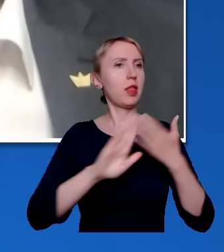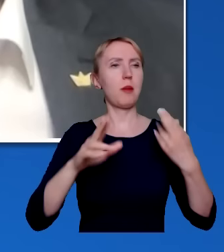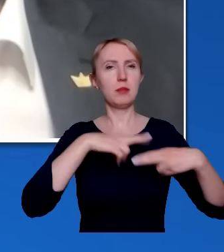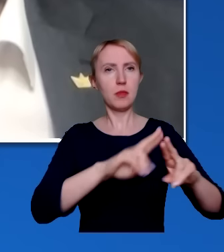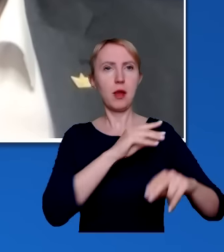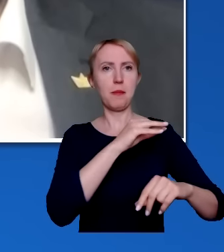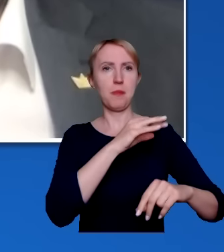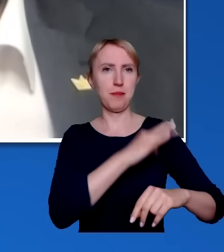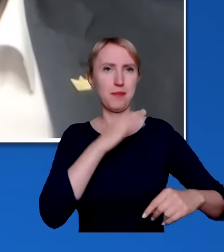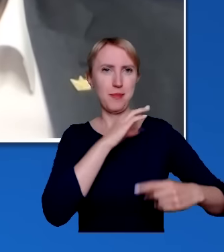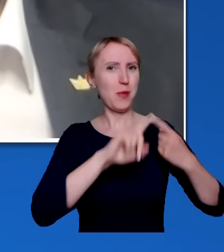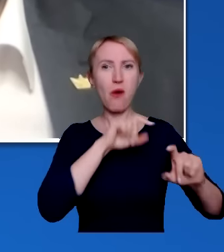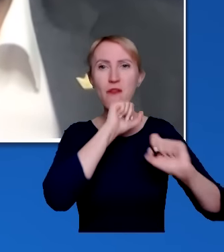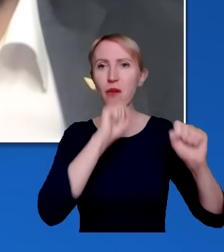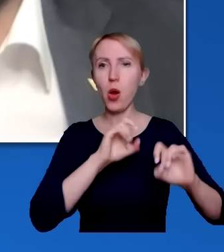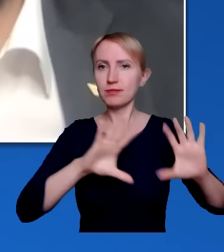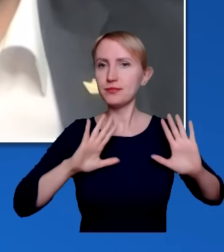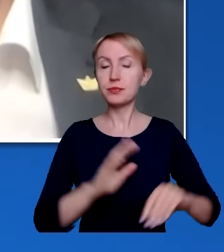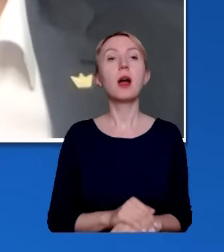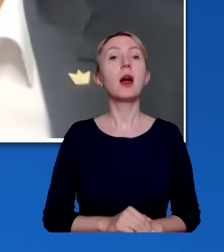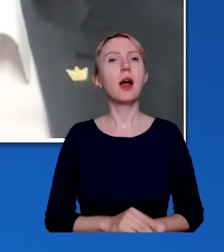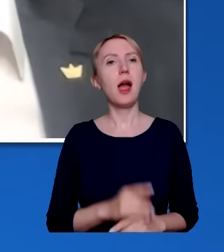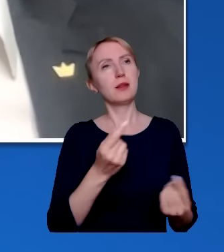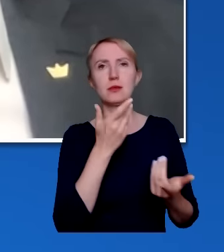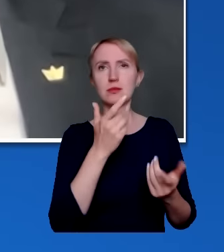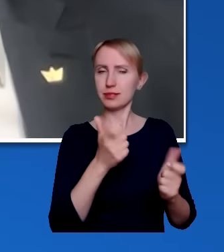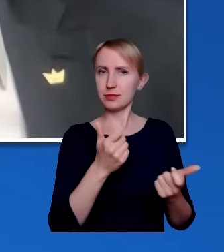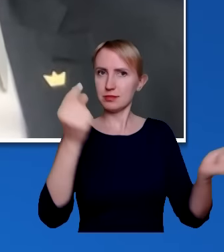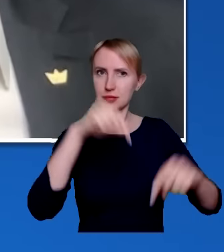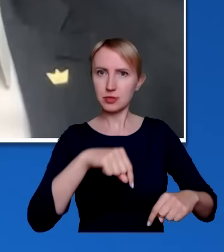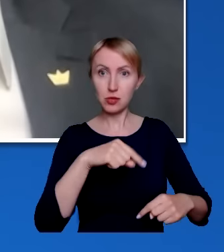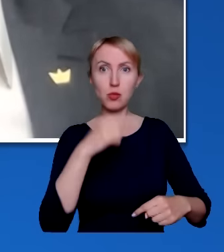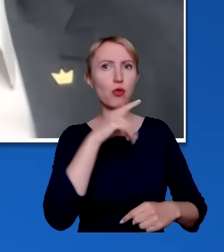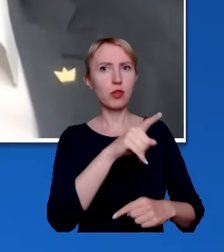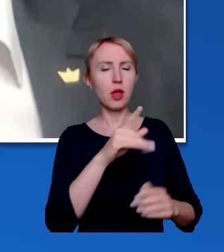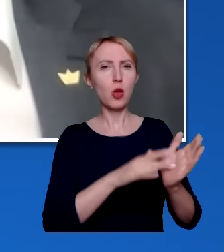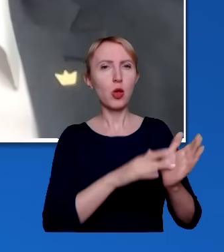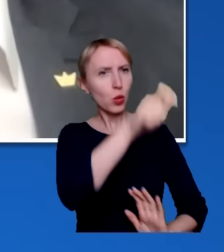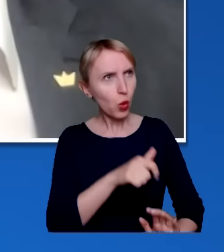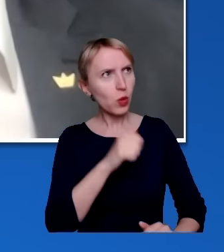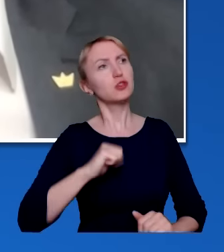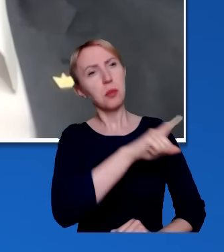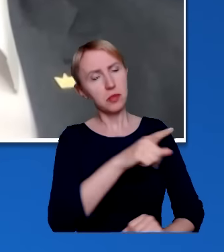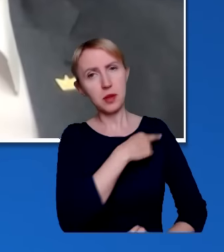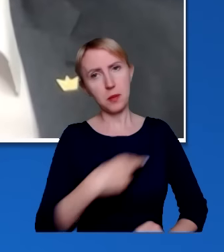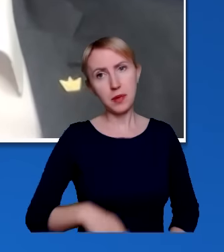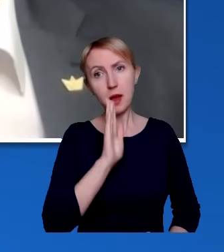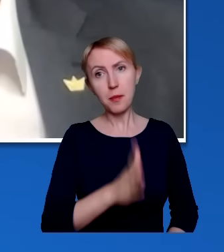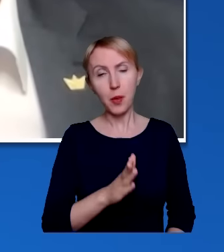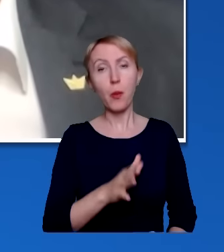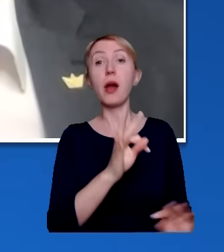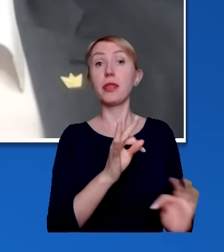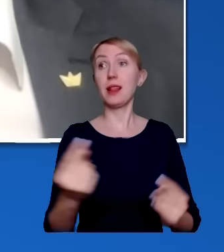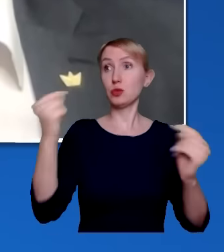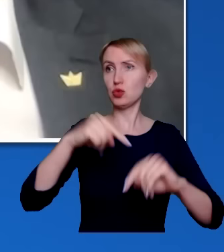Donald Donald mówi mówi Donald czekamy aż będziesz premierem kiedy wspiera go w kampanii parlamentarnej teraz przyjeżdża spotyka się z